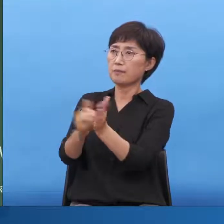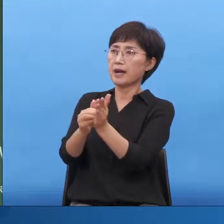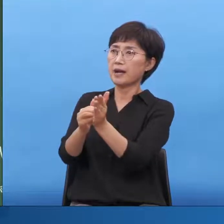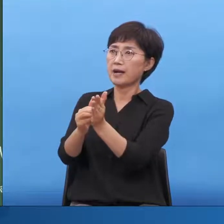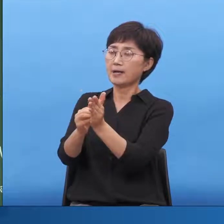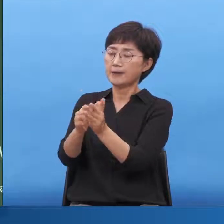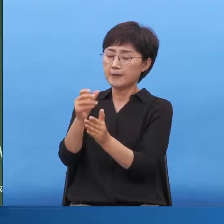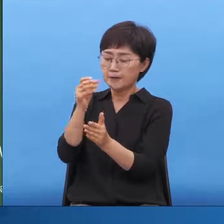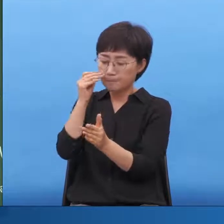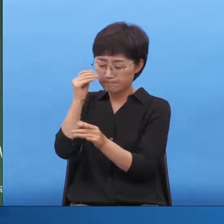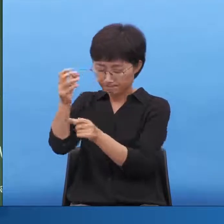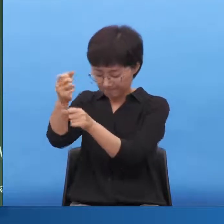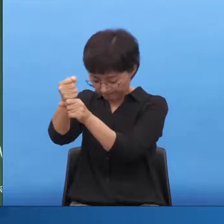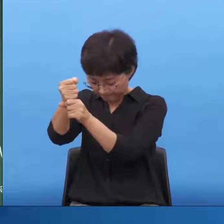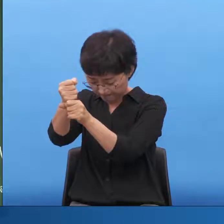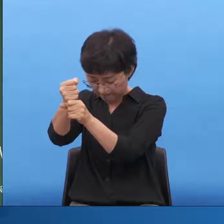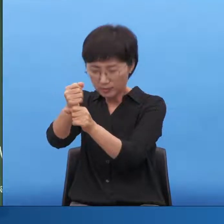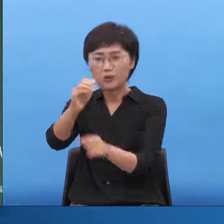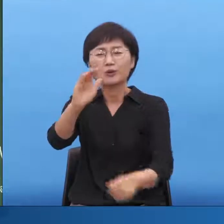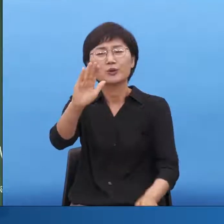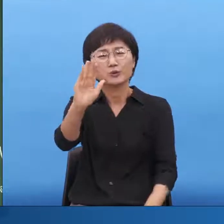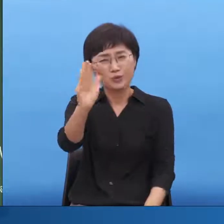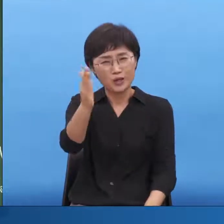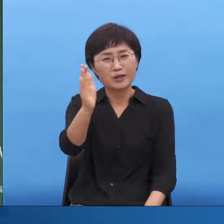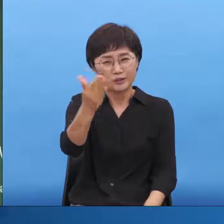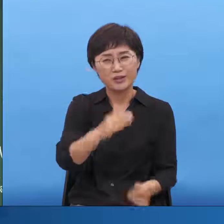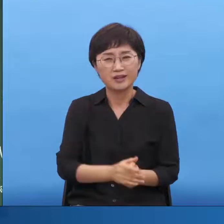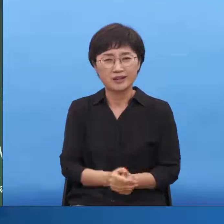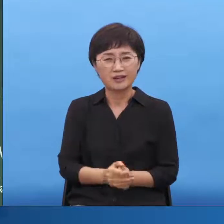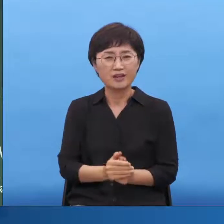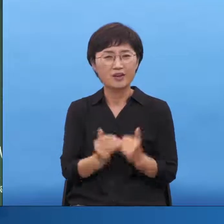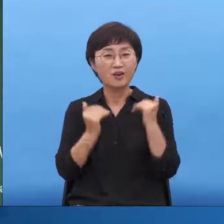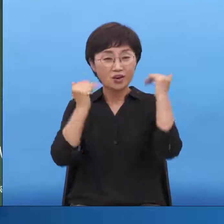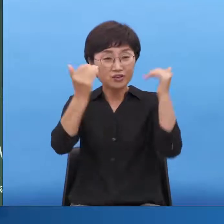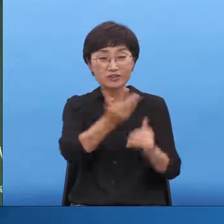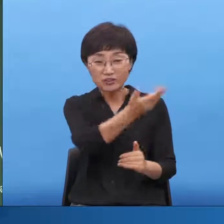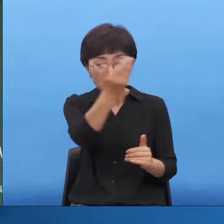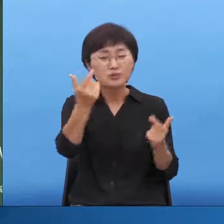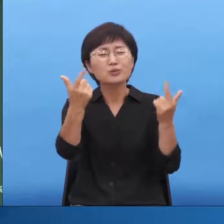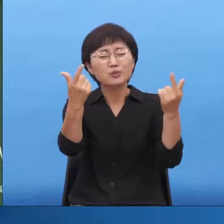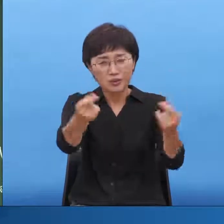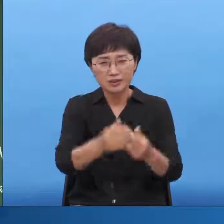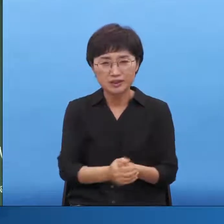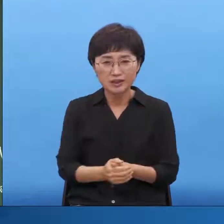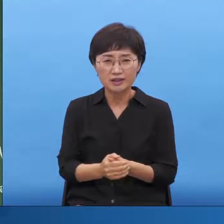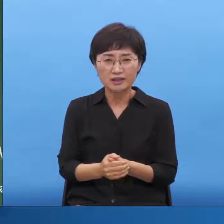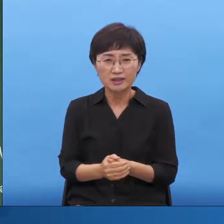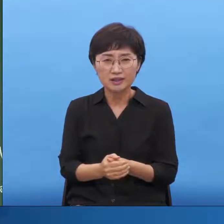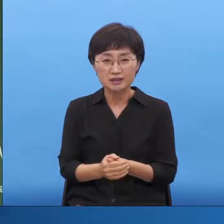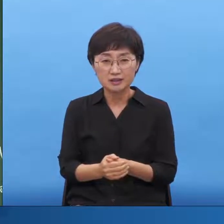렘넌트只要握住圣约就可以了. 꼭 사실은 어른도 마찬가지 여러분 언약만 제대로 붙잡아도 응답돼.